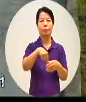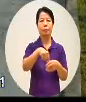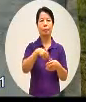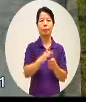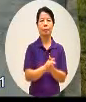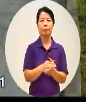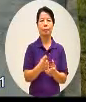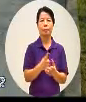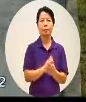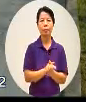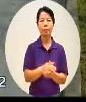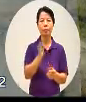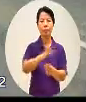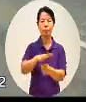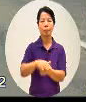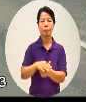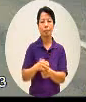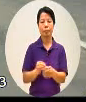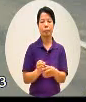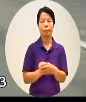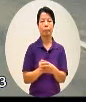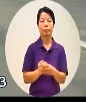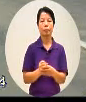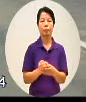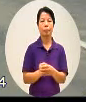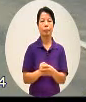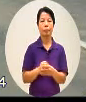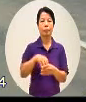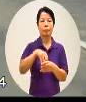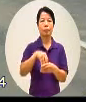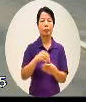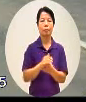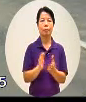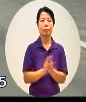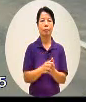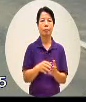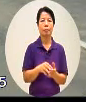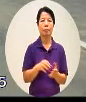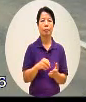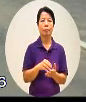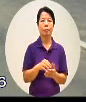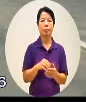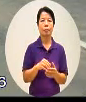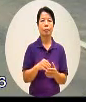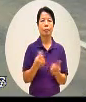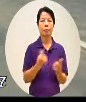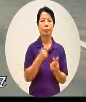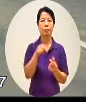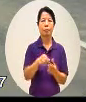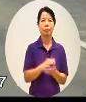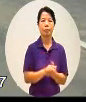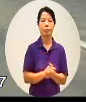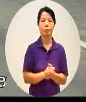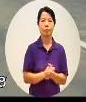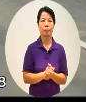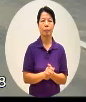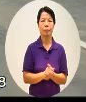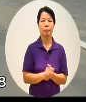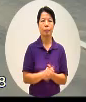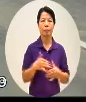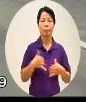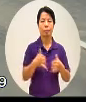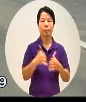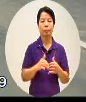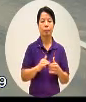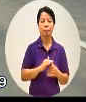这拢破开啦！来，啊，这有哪看到无？伊这哦，全这个所在哦，路高